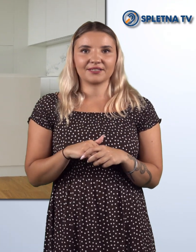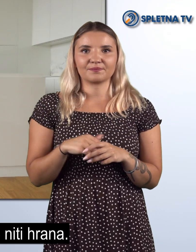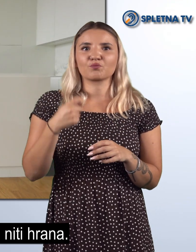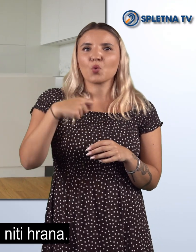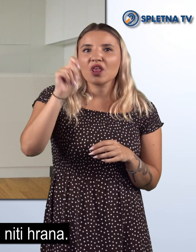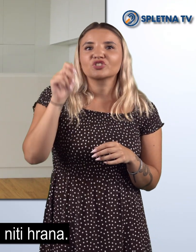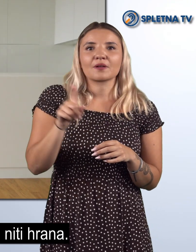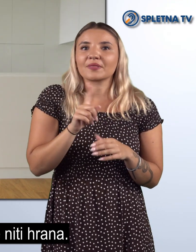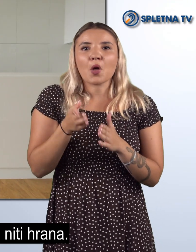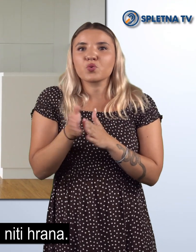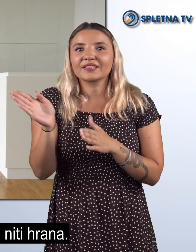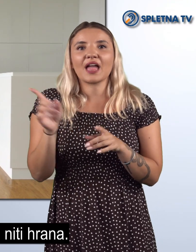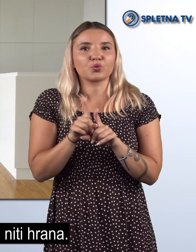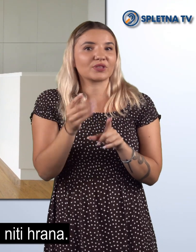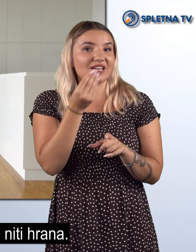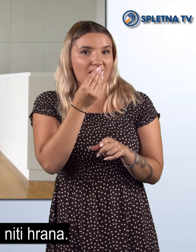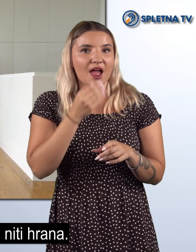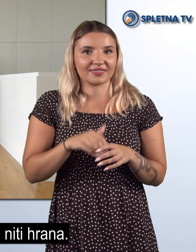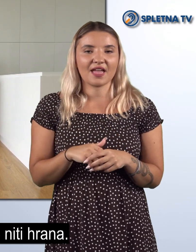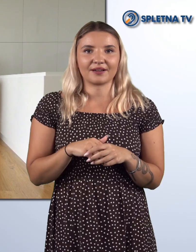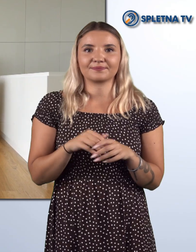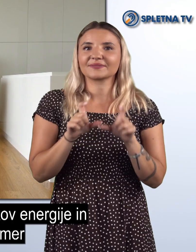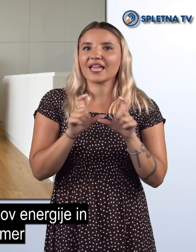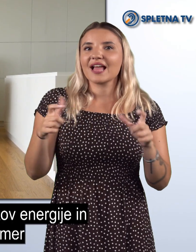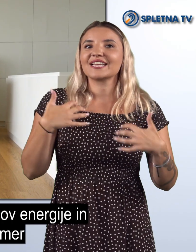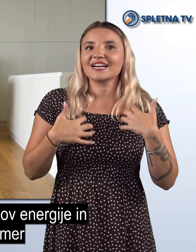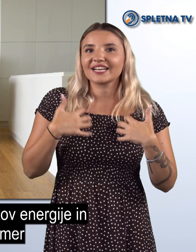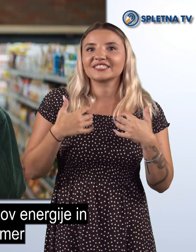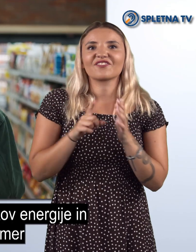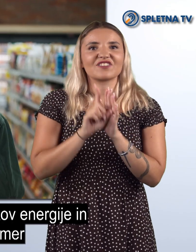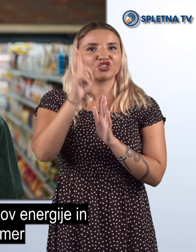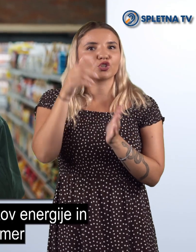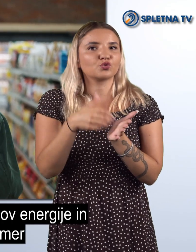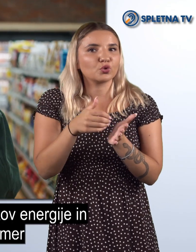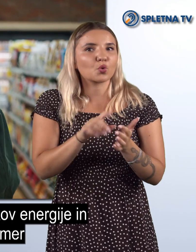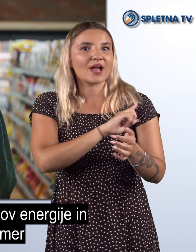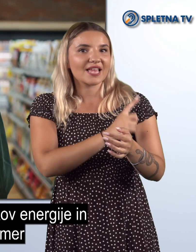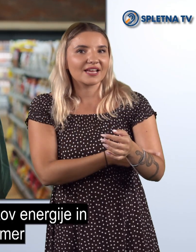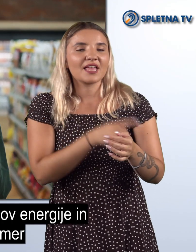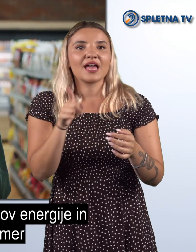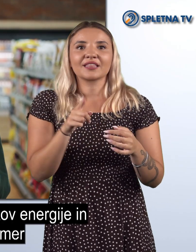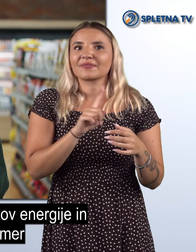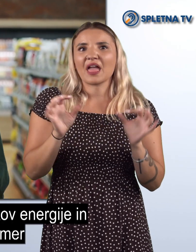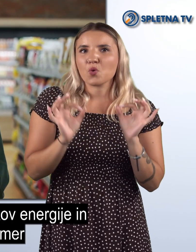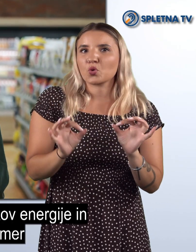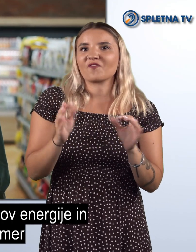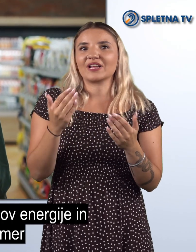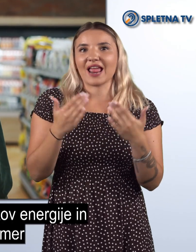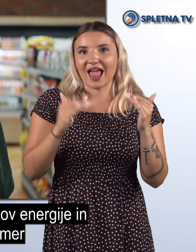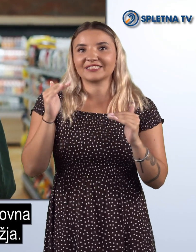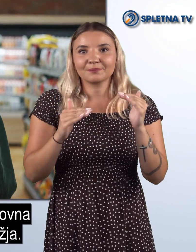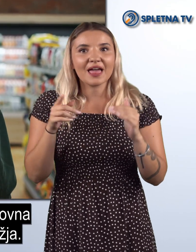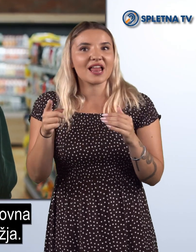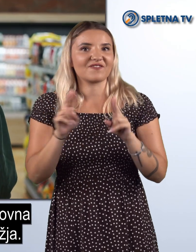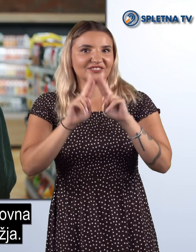letih. Podražitvam ne uide niti hrana. Zaradi kriz, višjih stroškov energije in